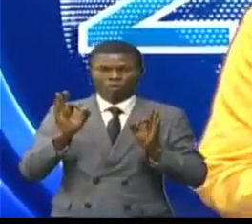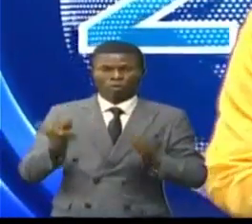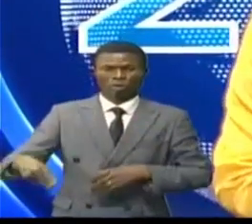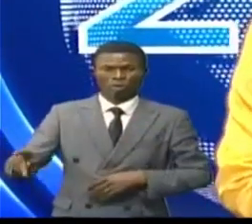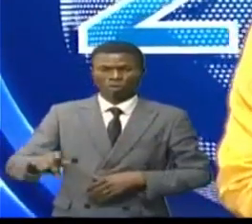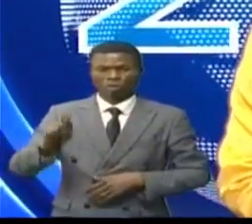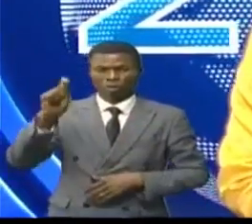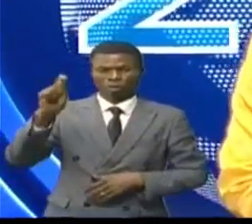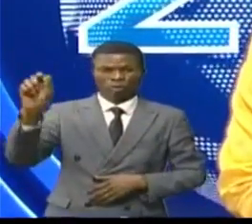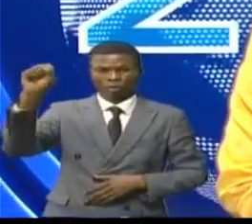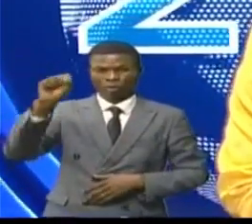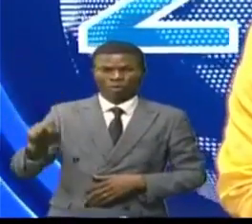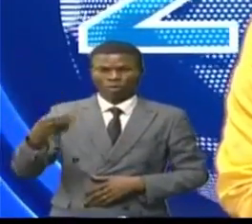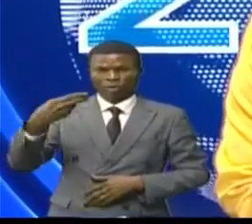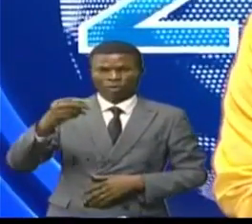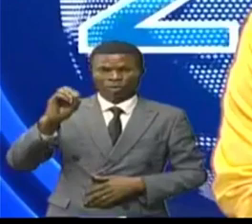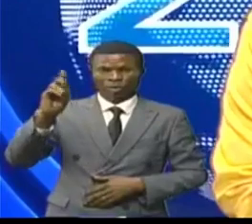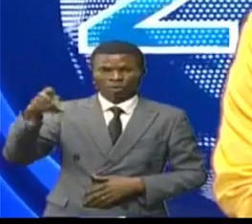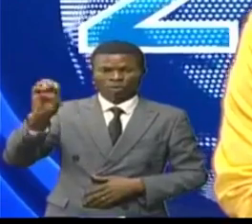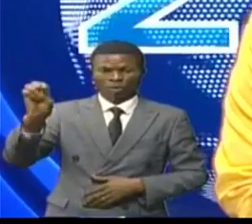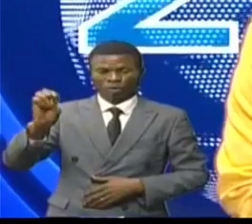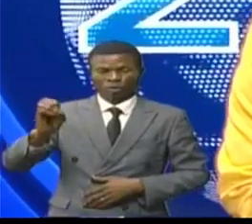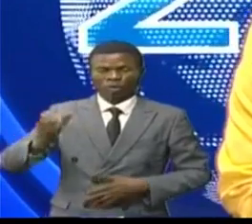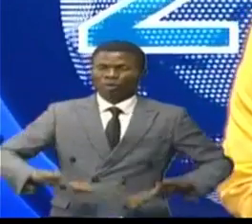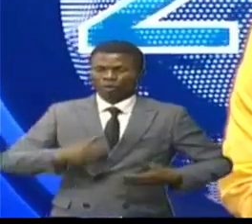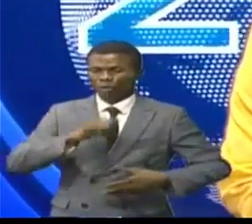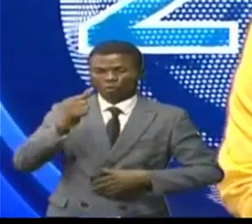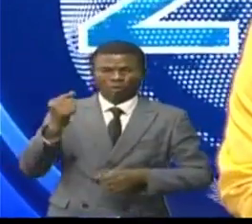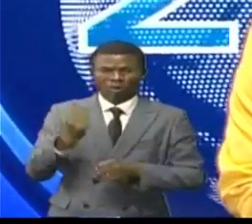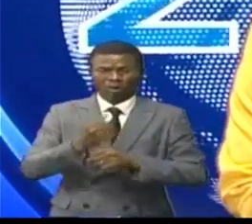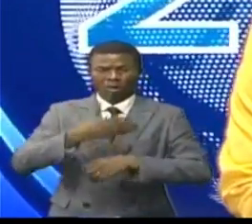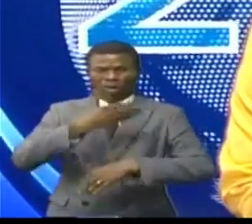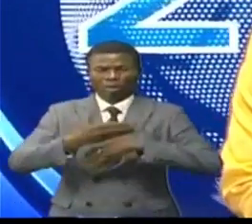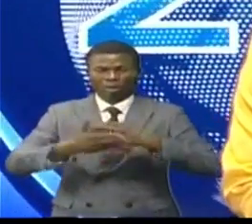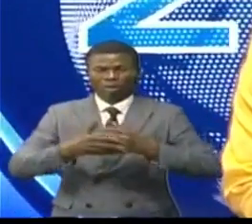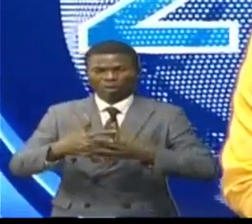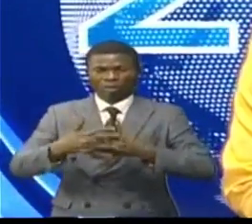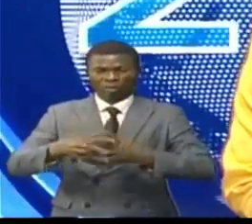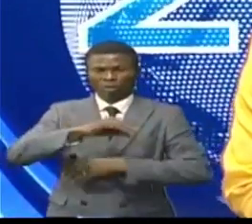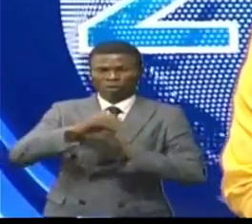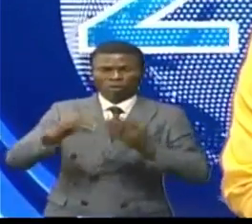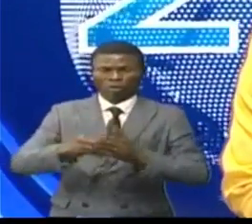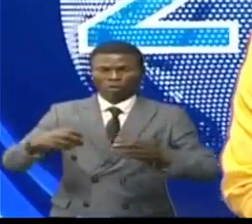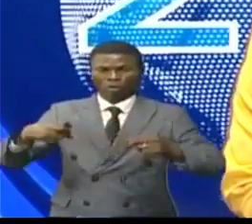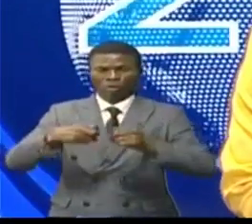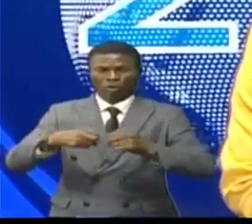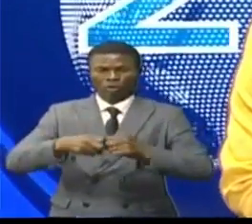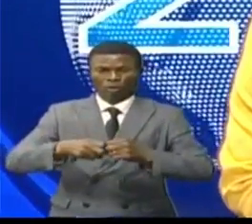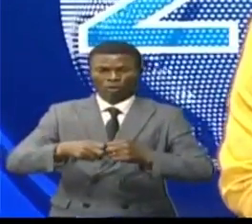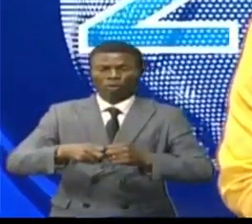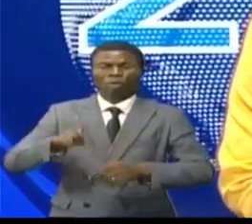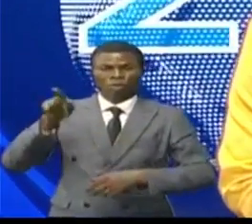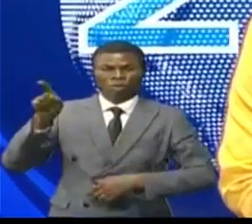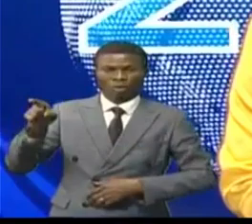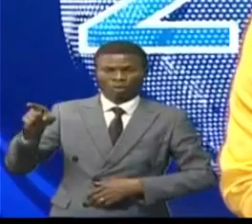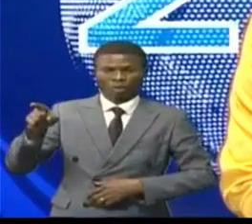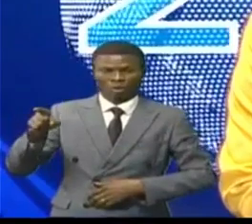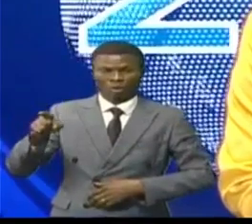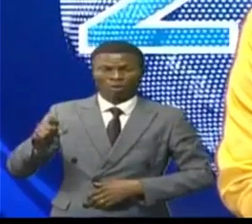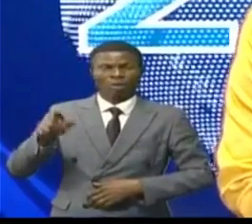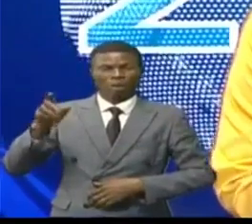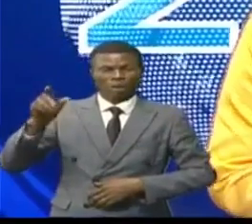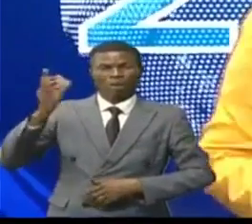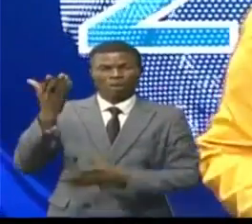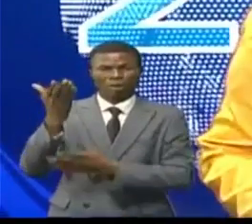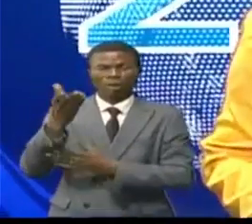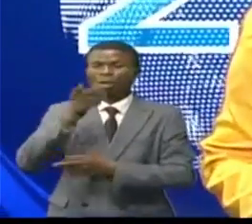Tchopo plaide pour l'accélération des travaux de réhabilitation des machines de la centrale hydroélectrique de la Tchopo. Cette dernière a